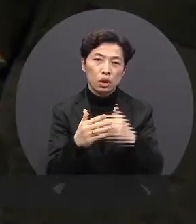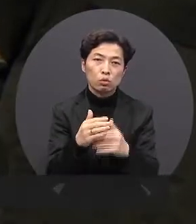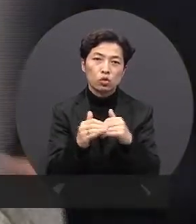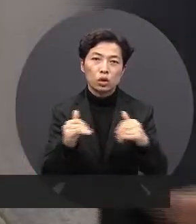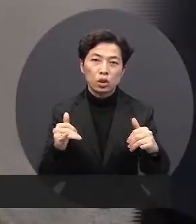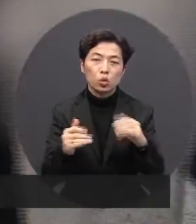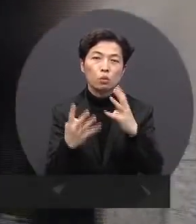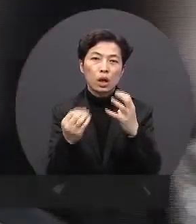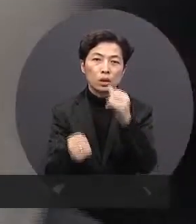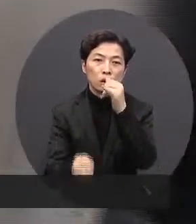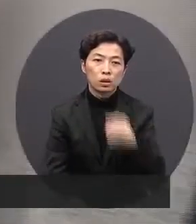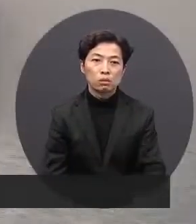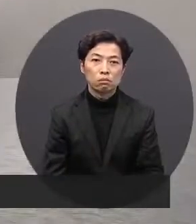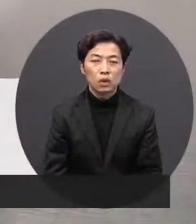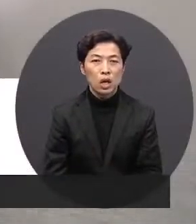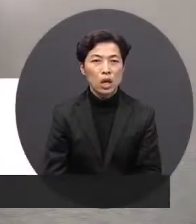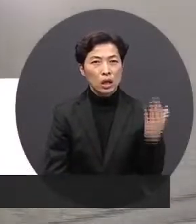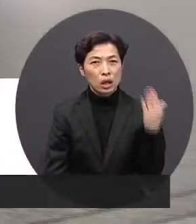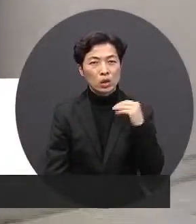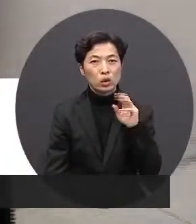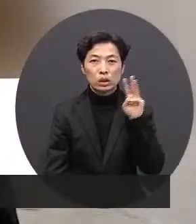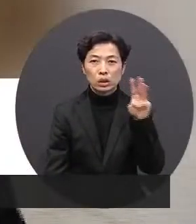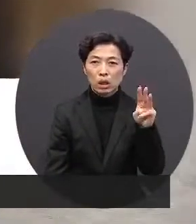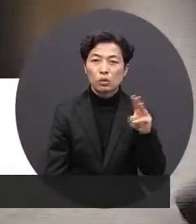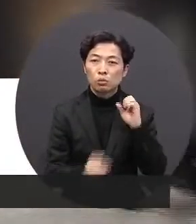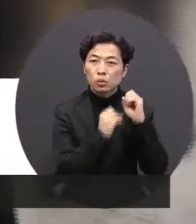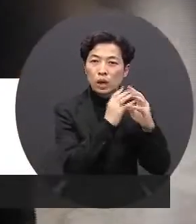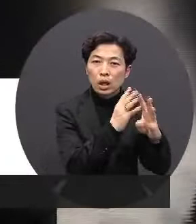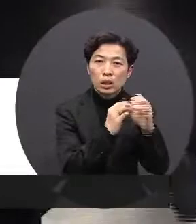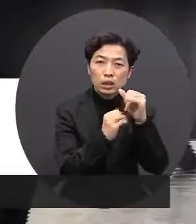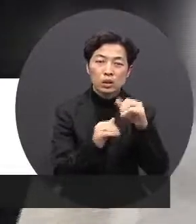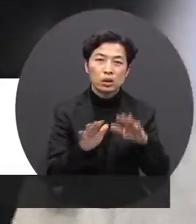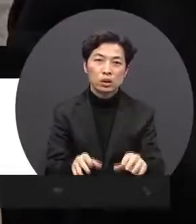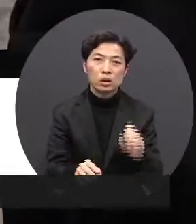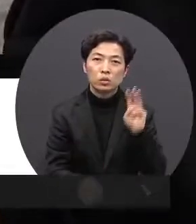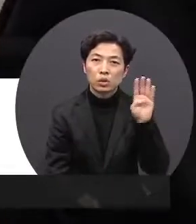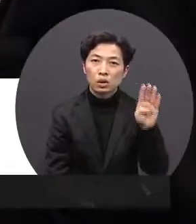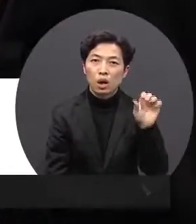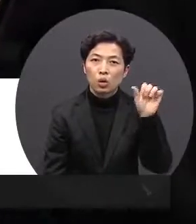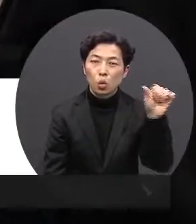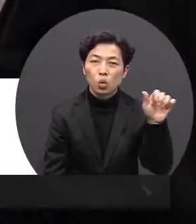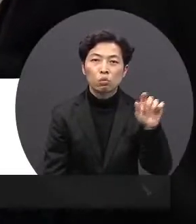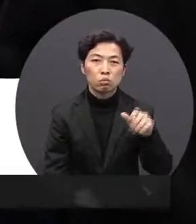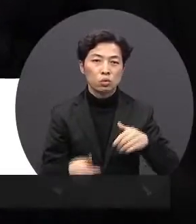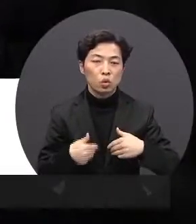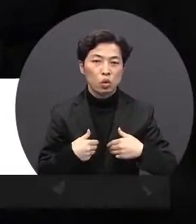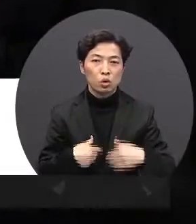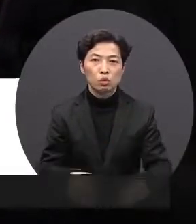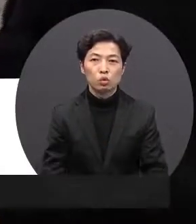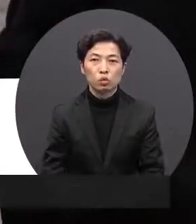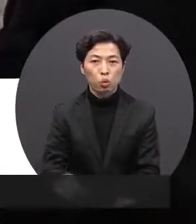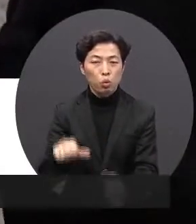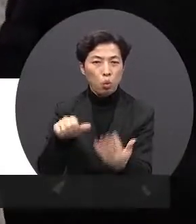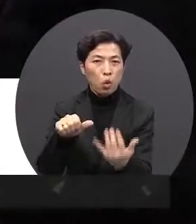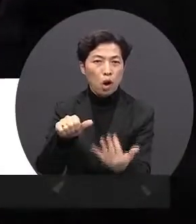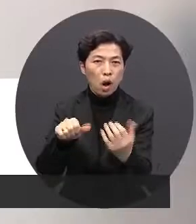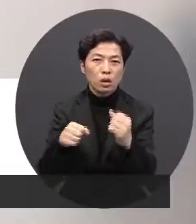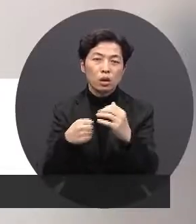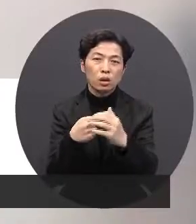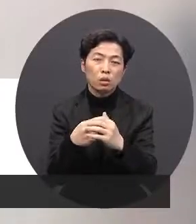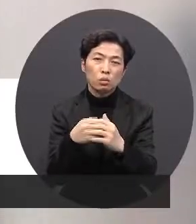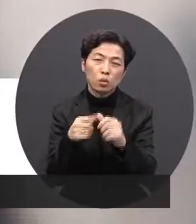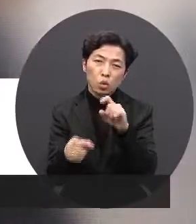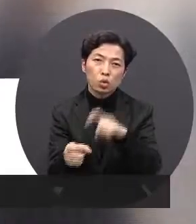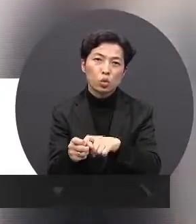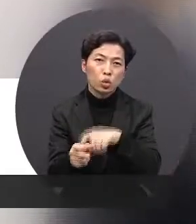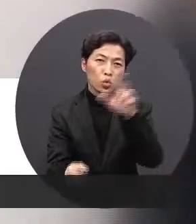대부분입니다. 기존에 3일장으로 진행하던 화장도 이제 4일장, 5일장, 더 심하게는 이제 화장을 하기 위해서 전국을 지금